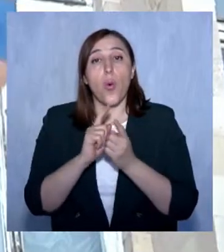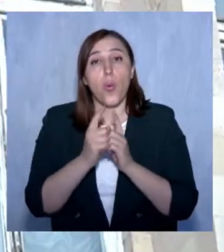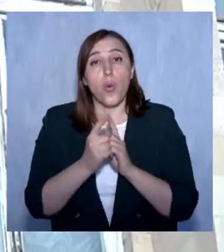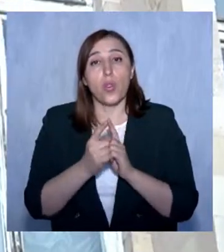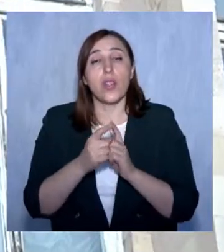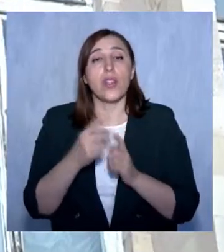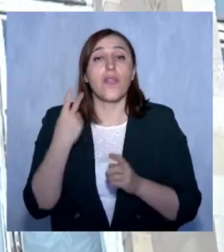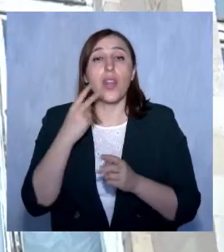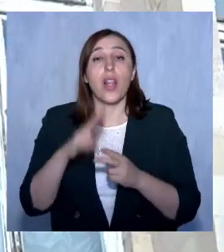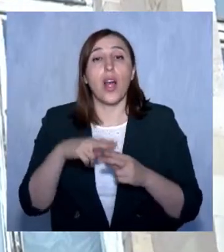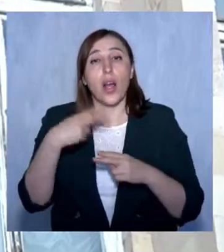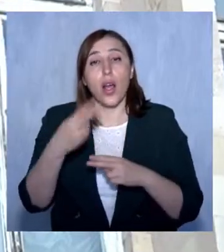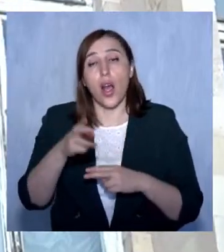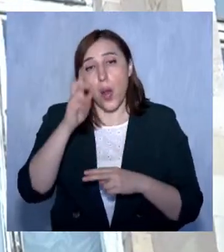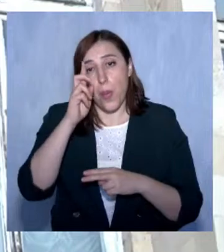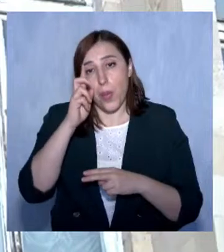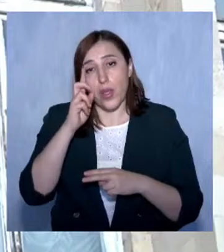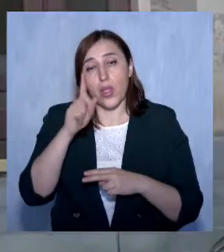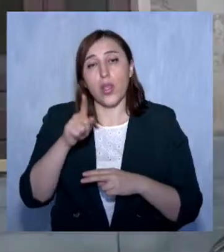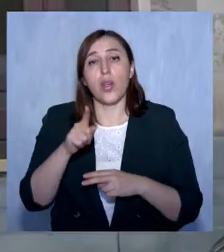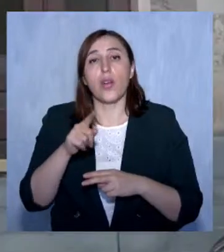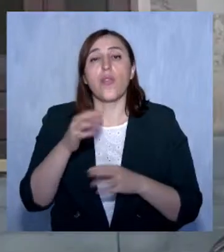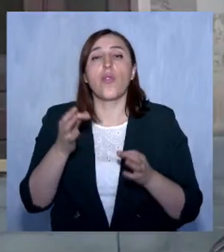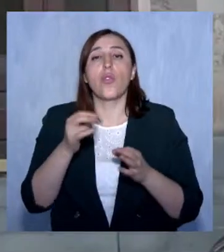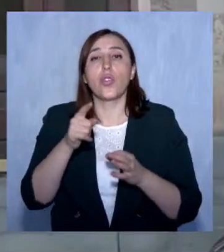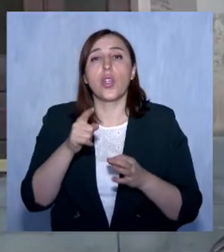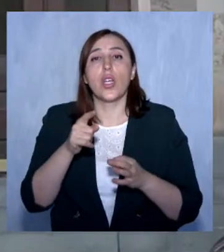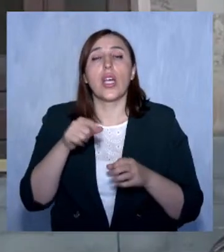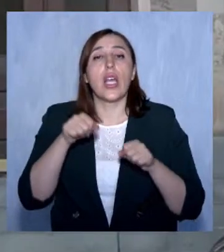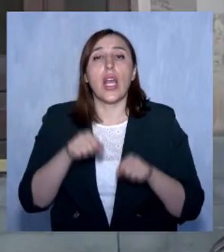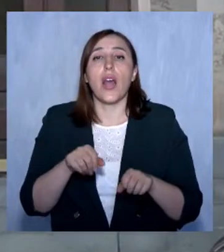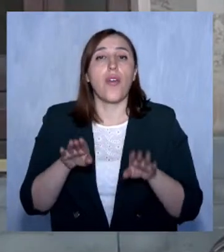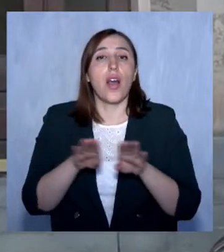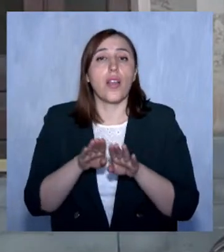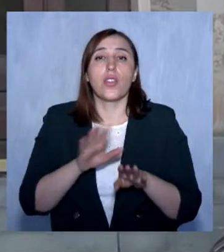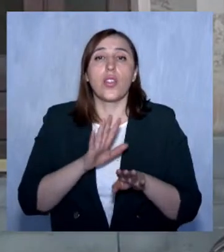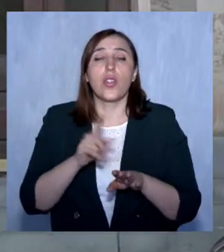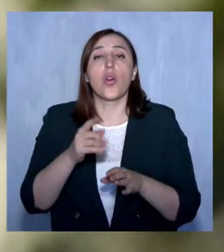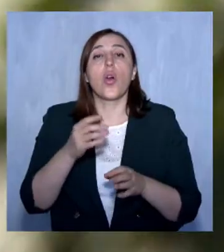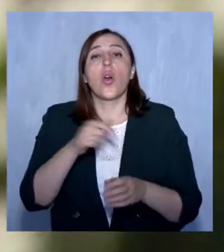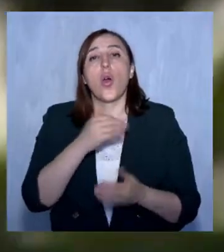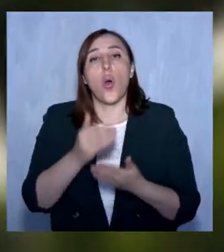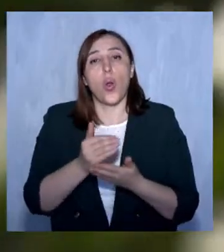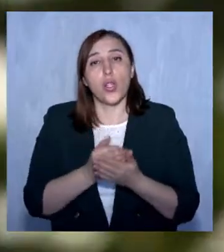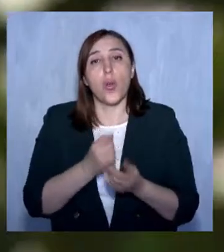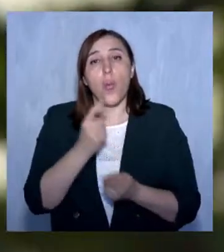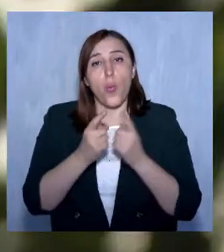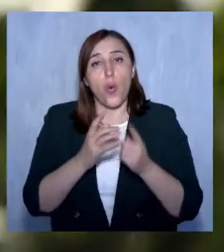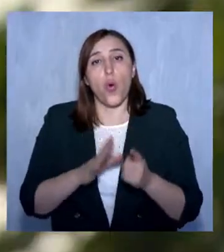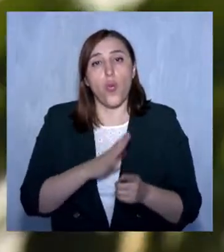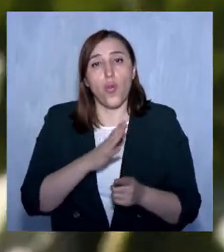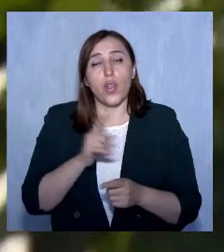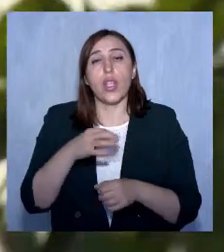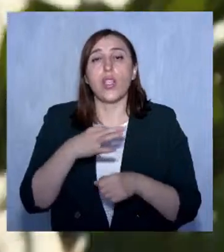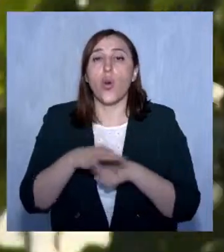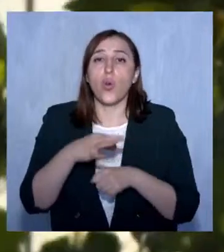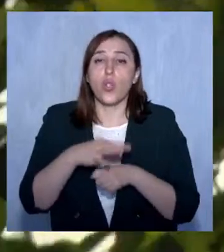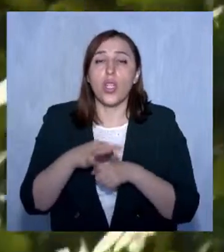վնասի հատություն մպետական մարմիների ոչ իրավաճապ գործողությունների դեպքում, նաև կատարվել են որենց դրական պոխություներ սահմաներով